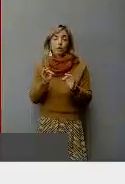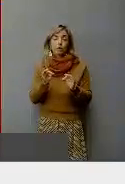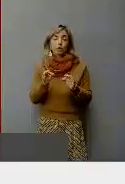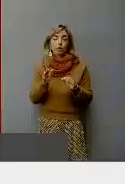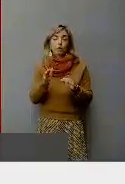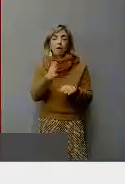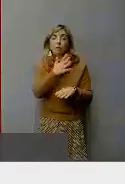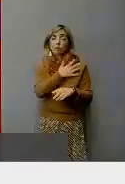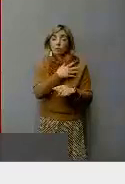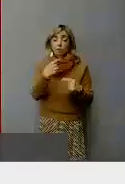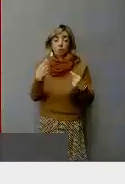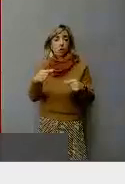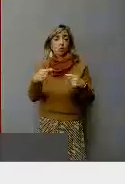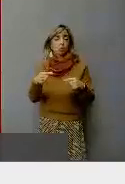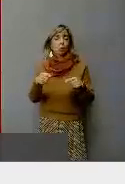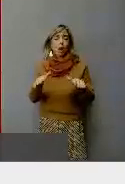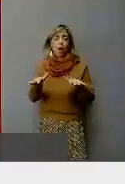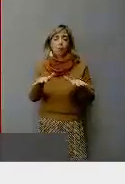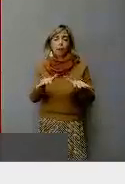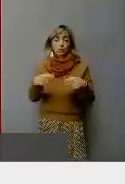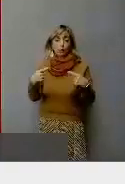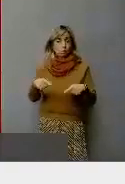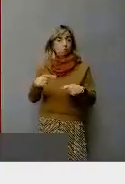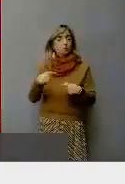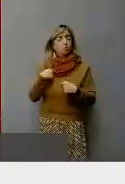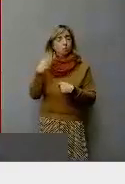attiveremo in tal senso quindi il parere favorevole